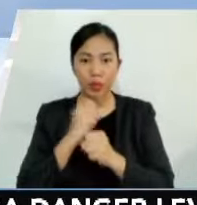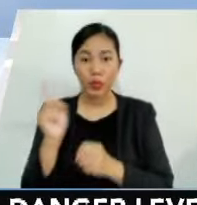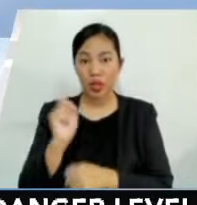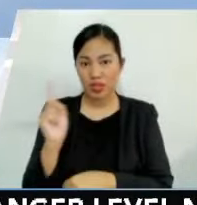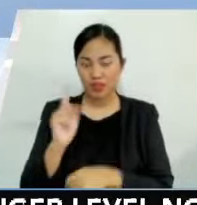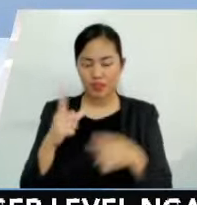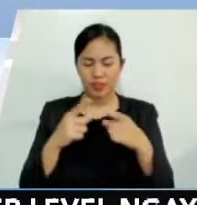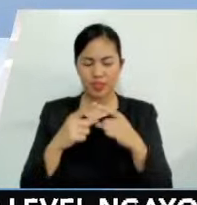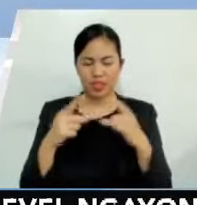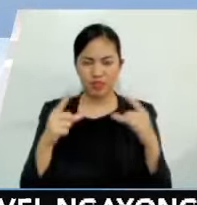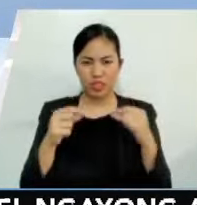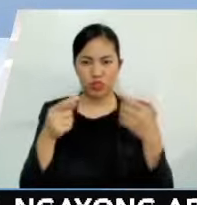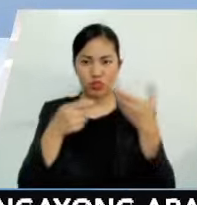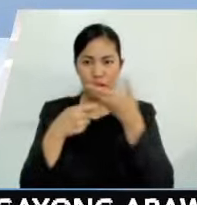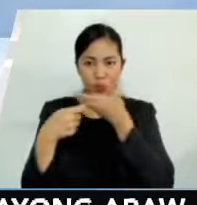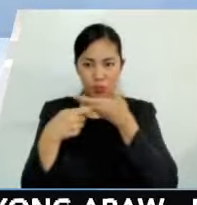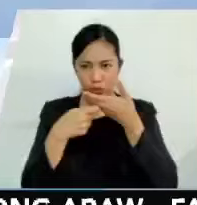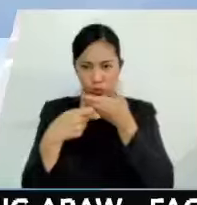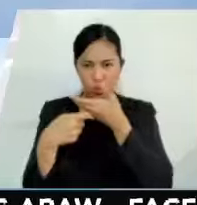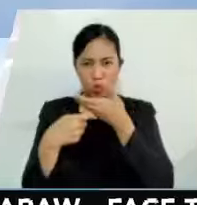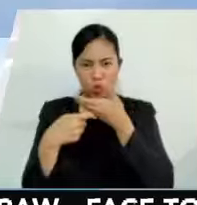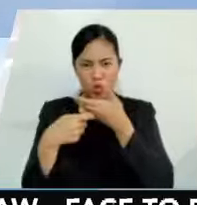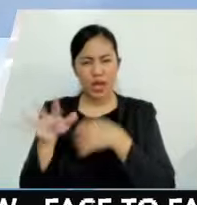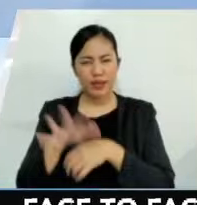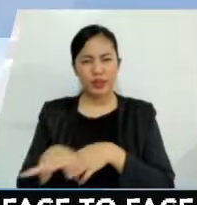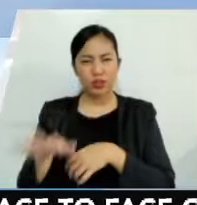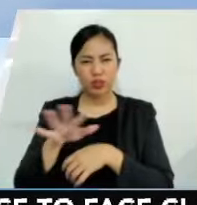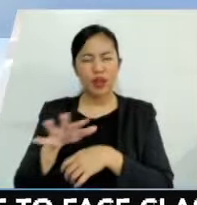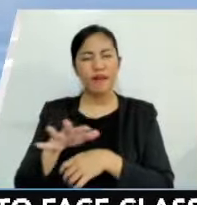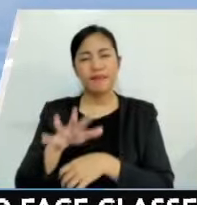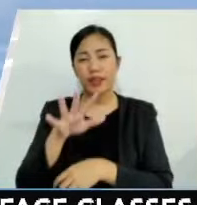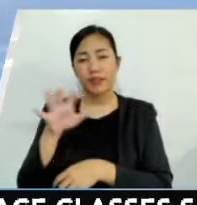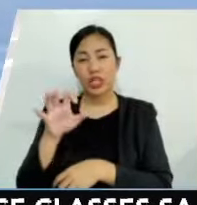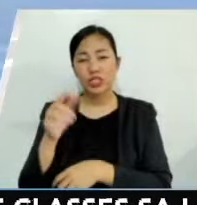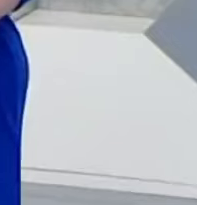shabu na may mahigit 500 gramo. Wala siyang pahayag.